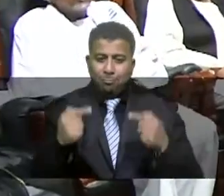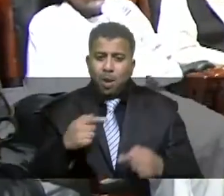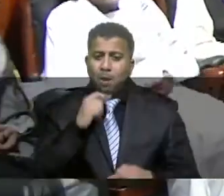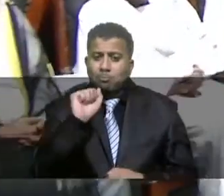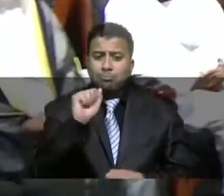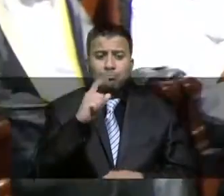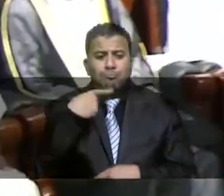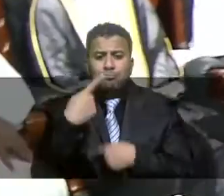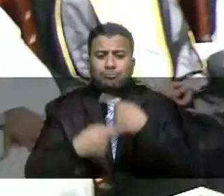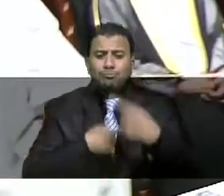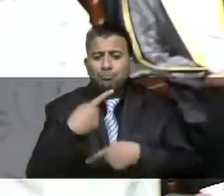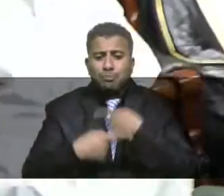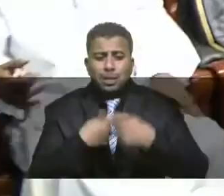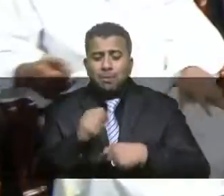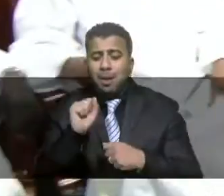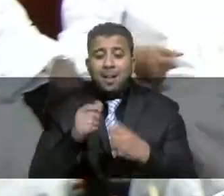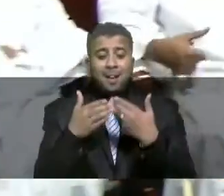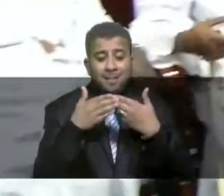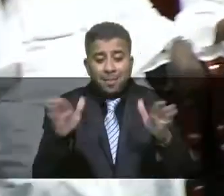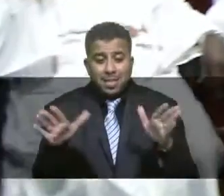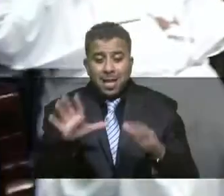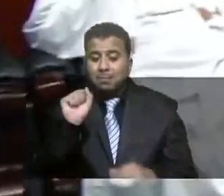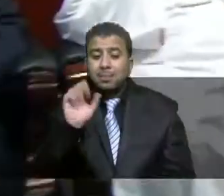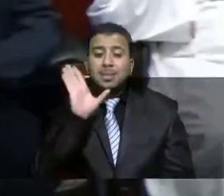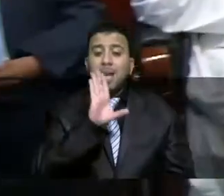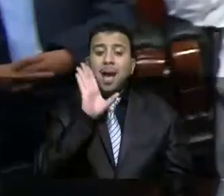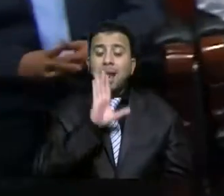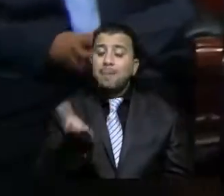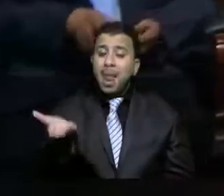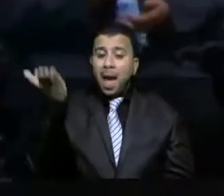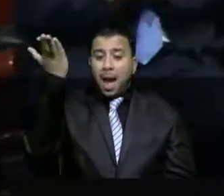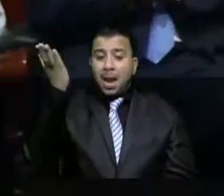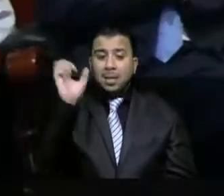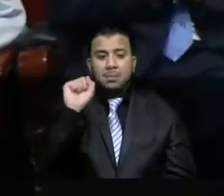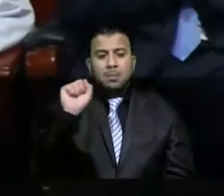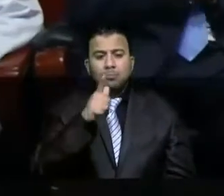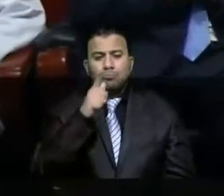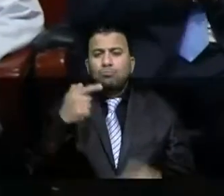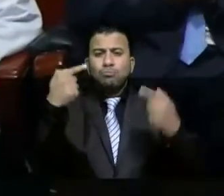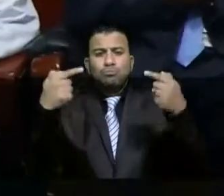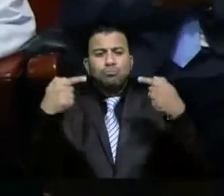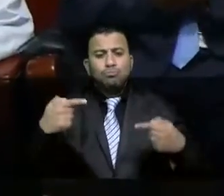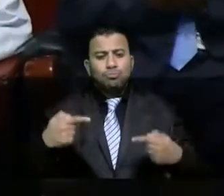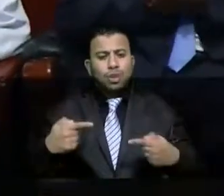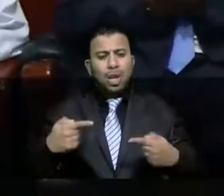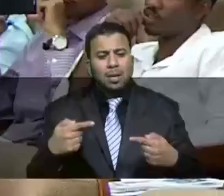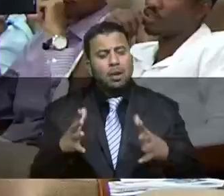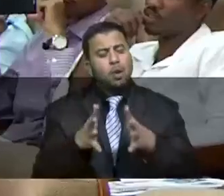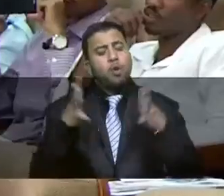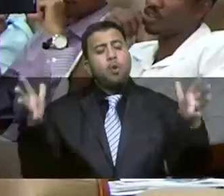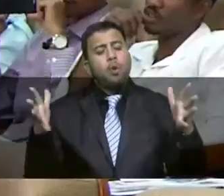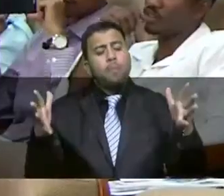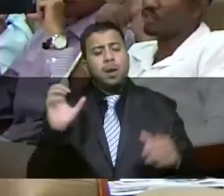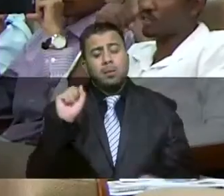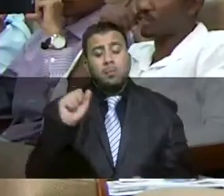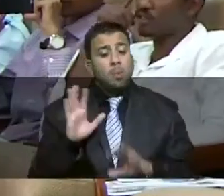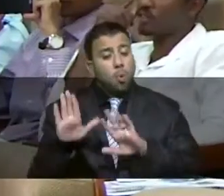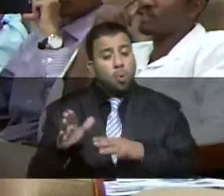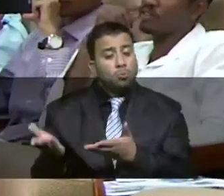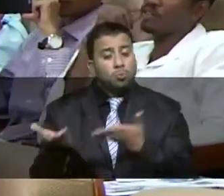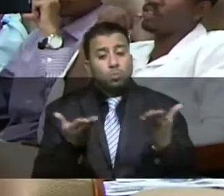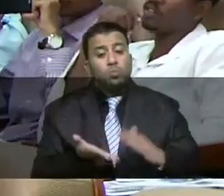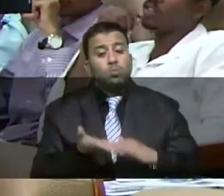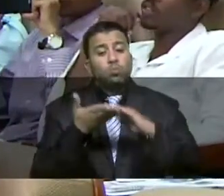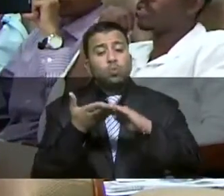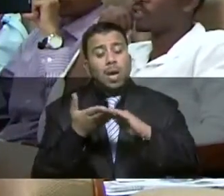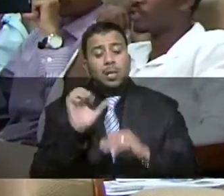واستمرارا لفعاليات الافتتاح، احتضنت قاعة التعليم العالي الأمسية الشعرية الكبرى الأولى لبيت الشعر بحضور مساعد